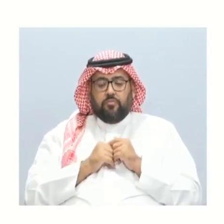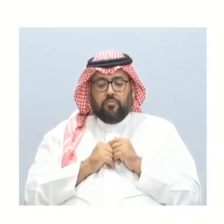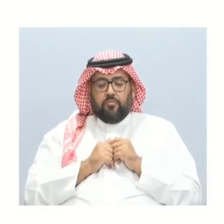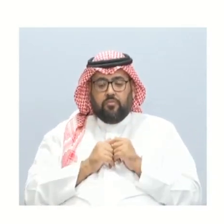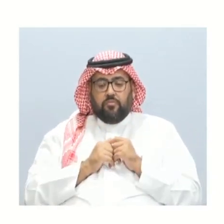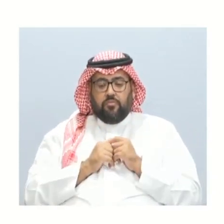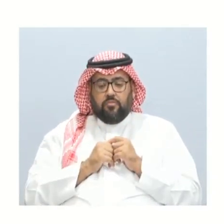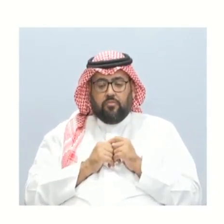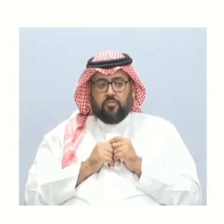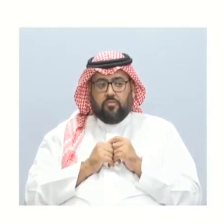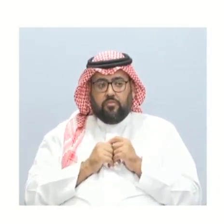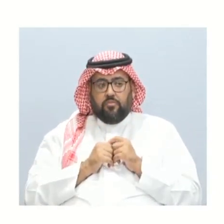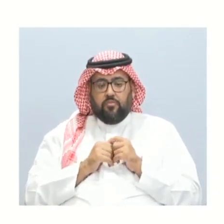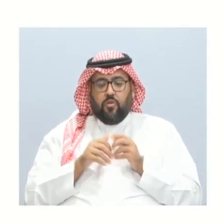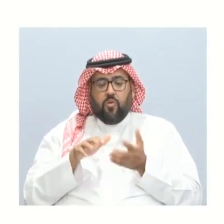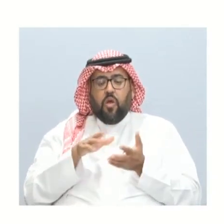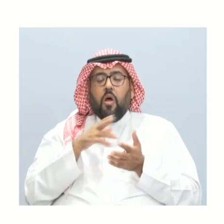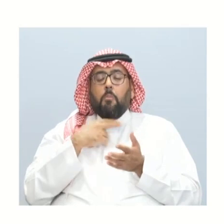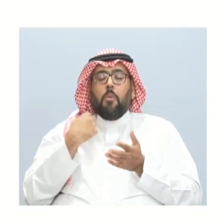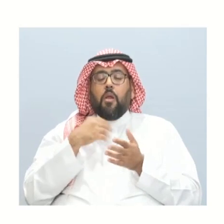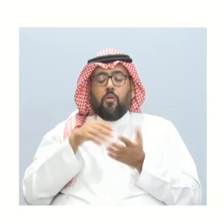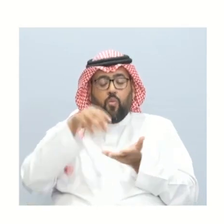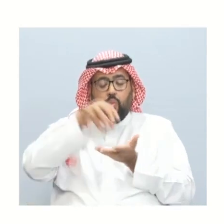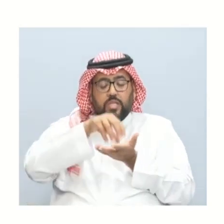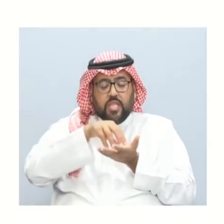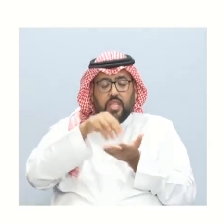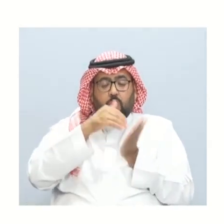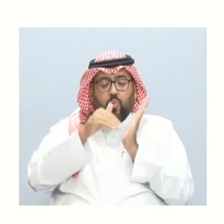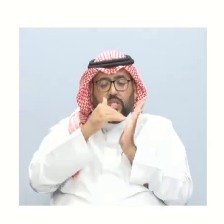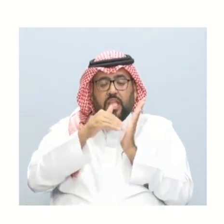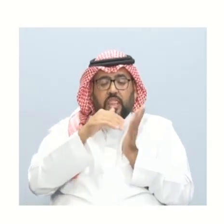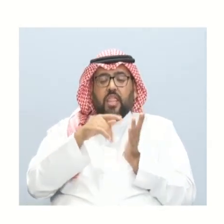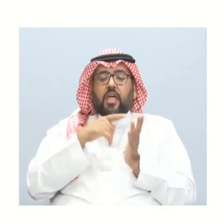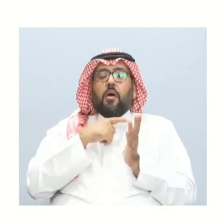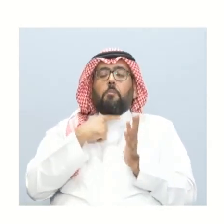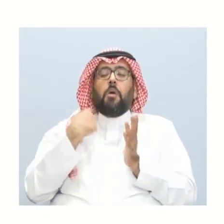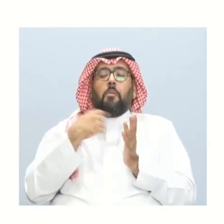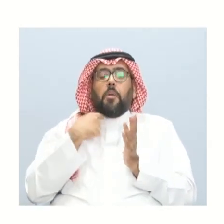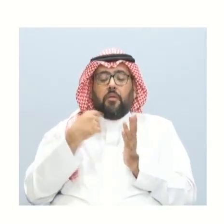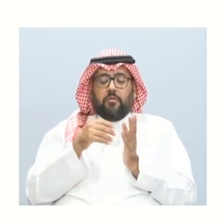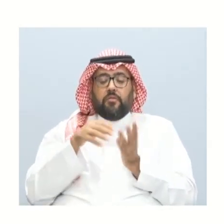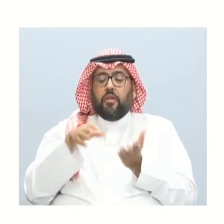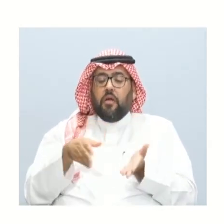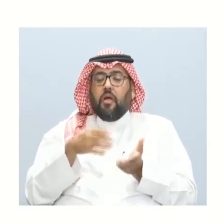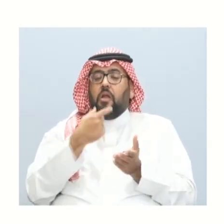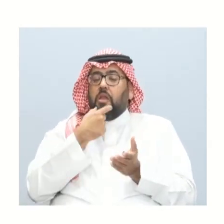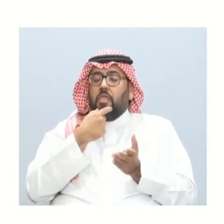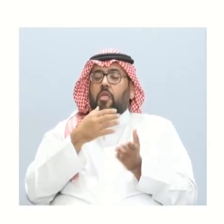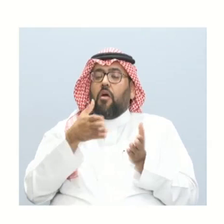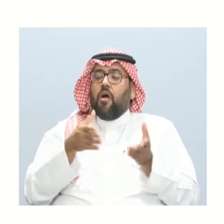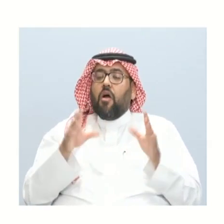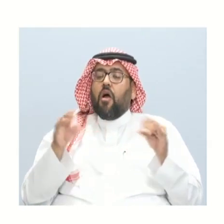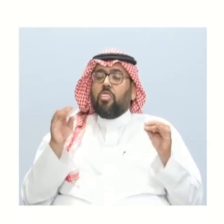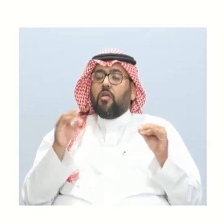وسط الصحراء القاحله وما زالت الرياض رياضا خضراء